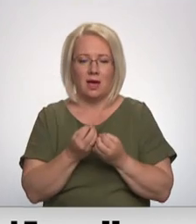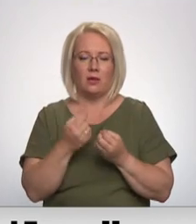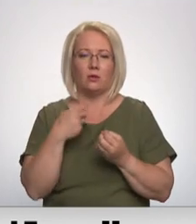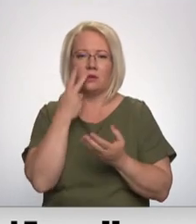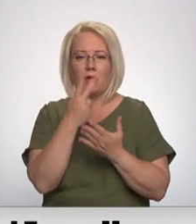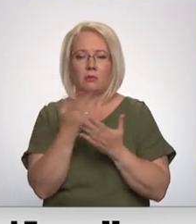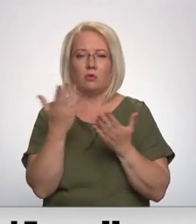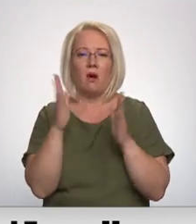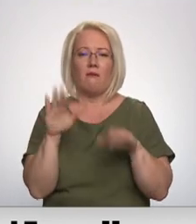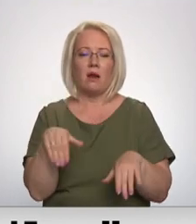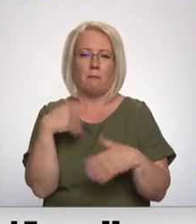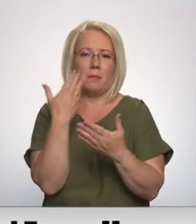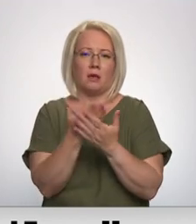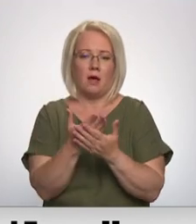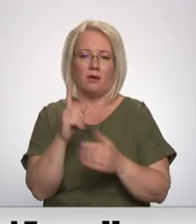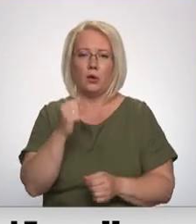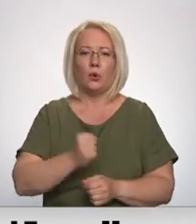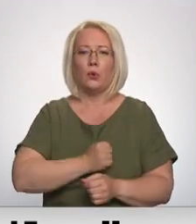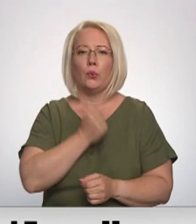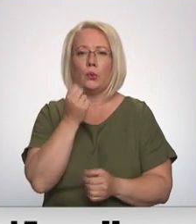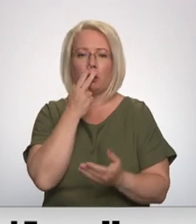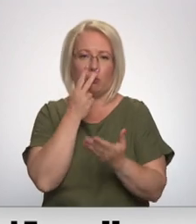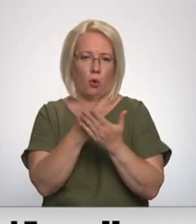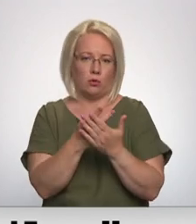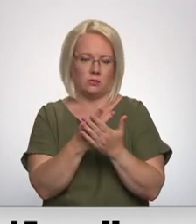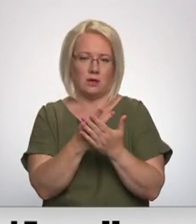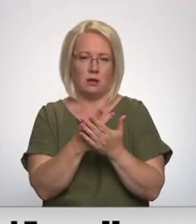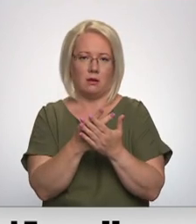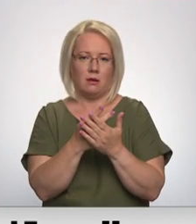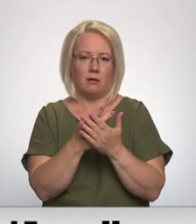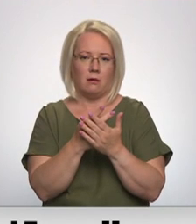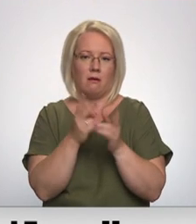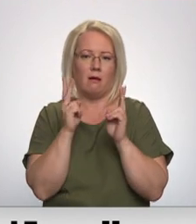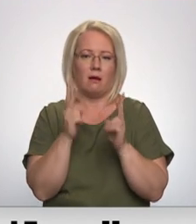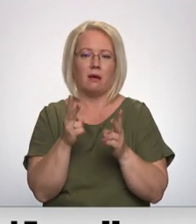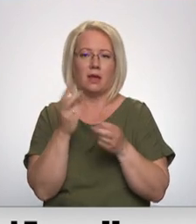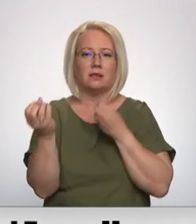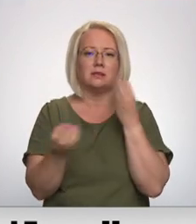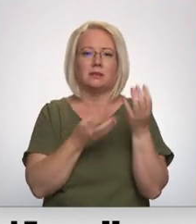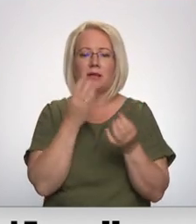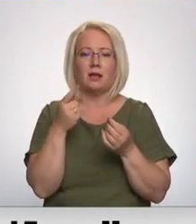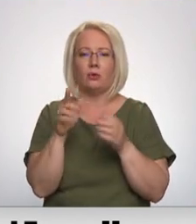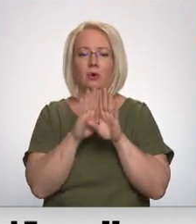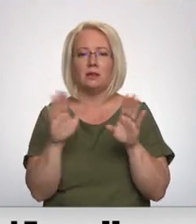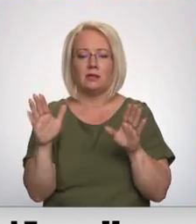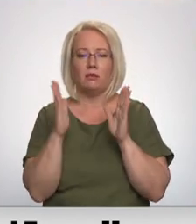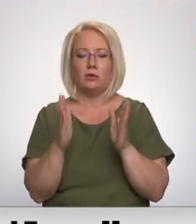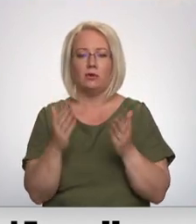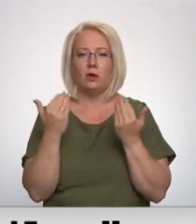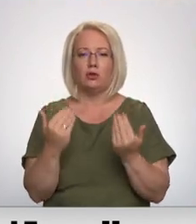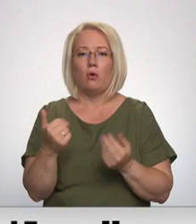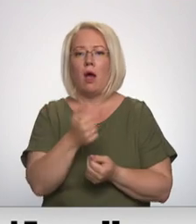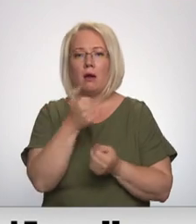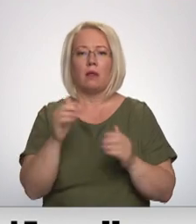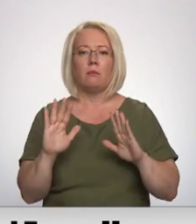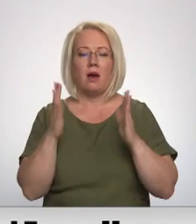piedāvāt. Tā kā ir grūti prognozēt, kāda būs tie ziedi, teiksim tā, uz to izstādi. Bet šogad mums ir paveicies,